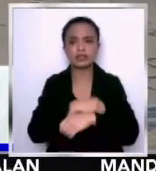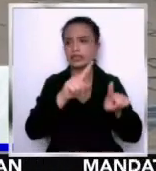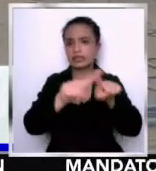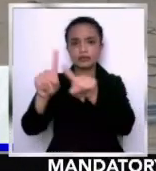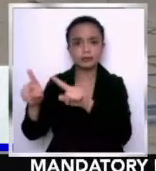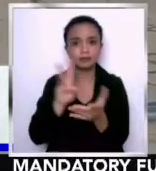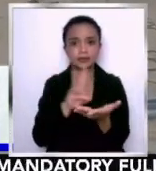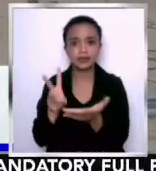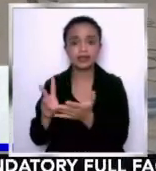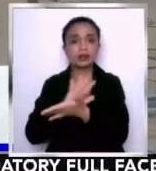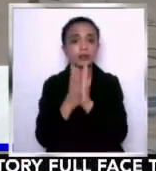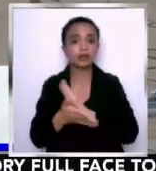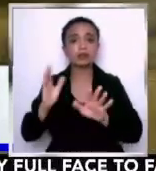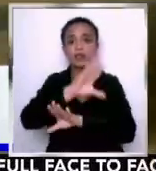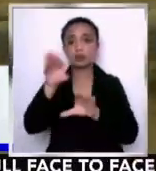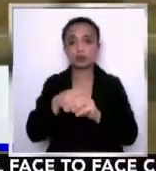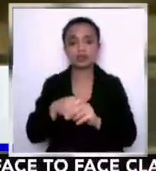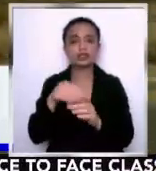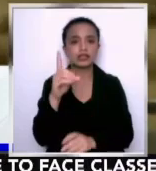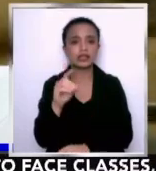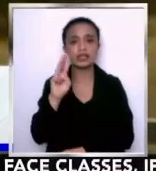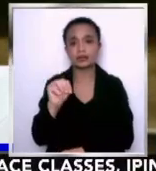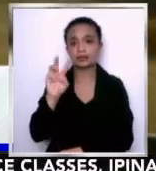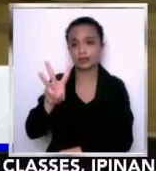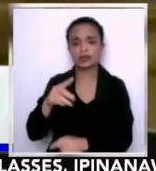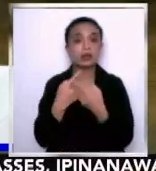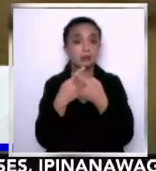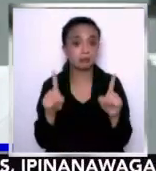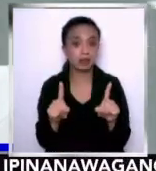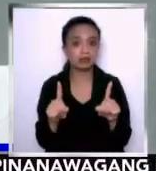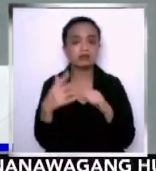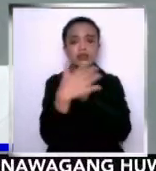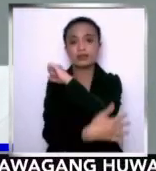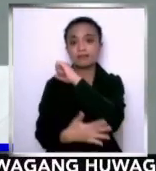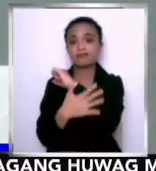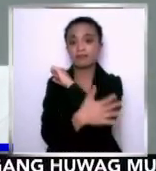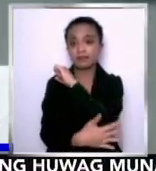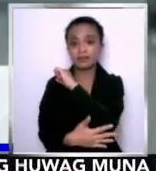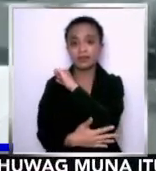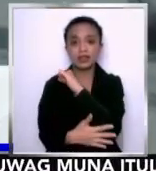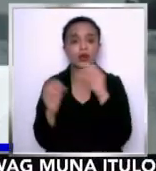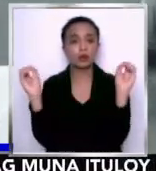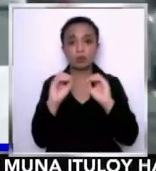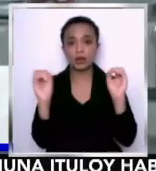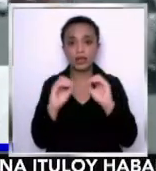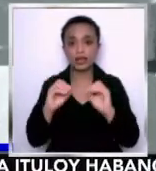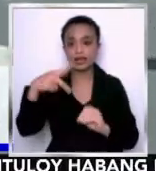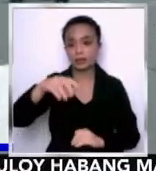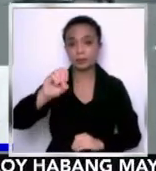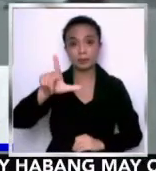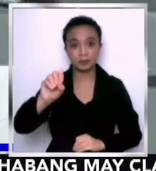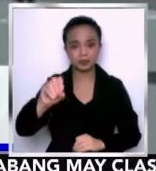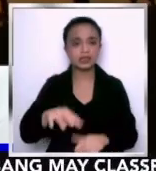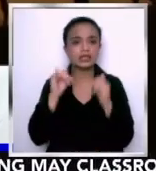magiging bahagi ng DMW. Pero sa mga bansa o teritoryo na walang naka-assign na polo, ang DFA pa rin